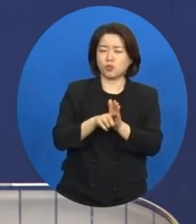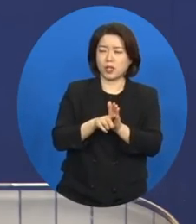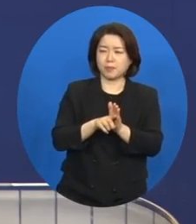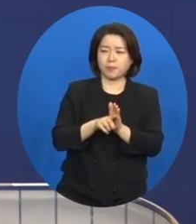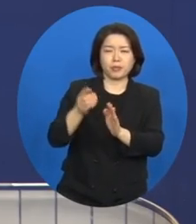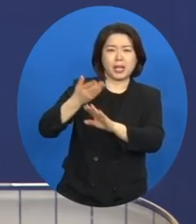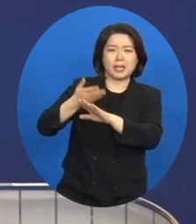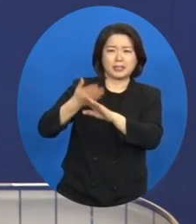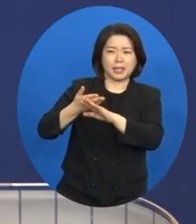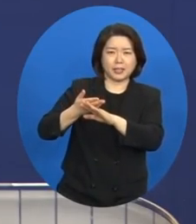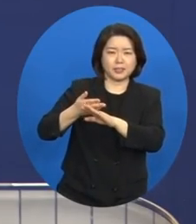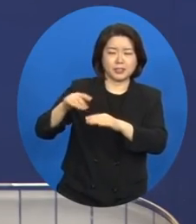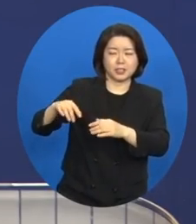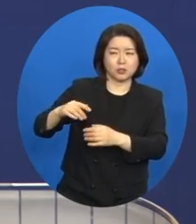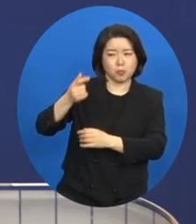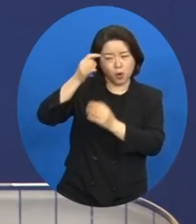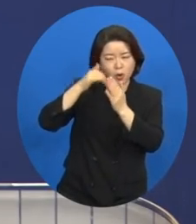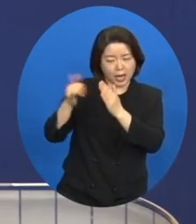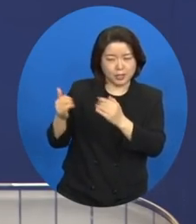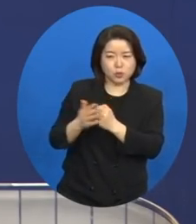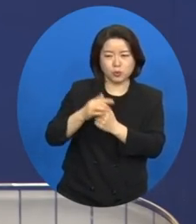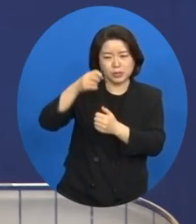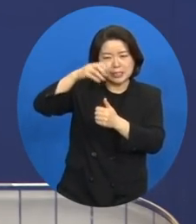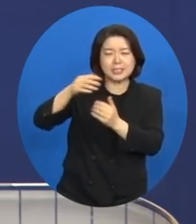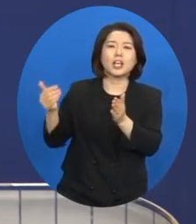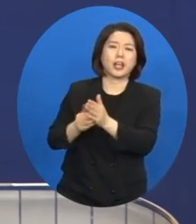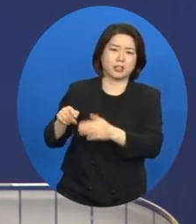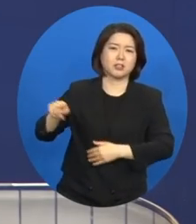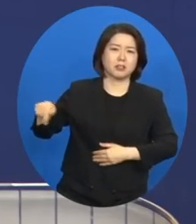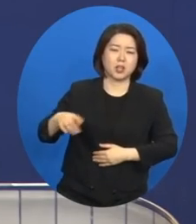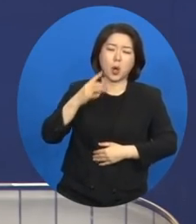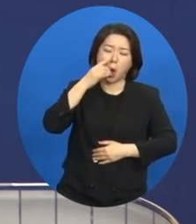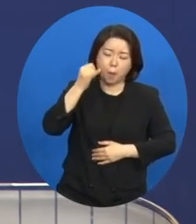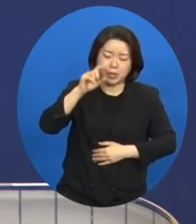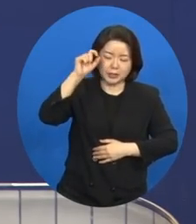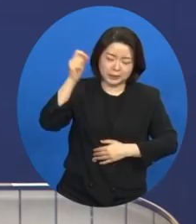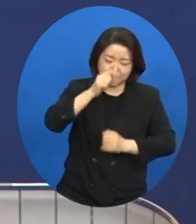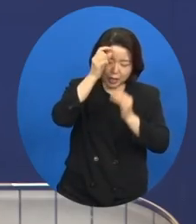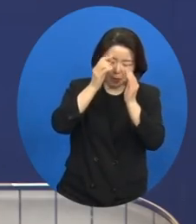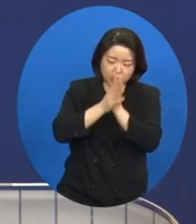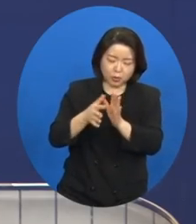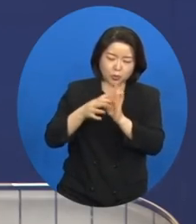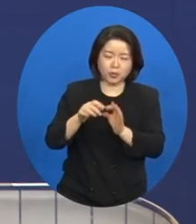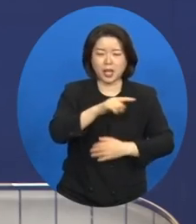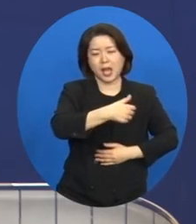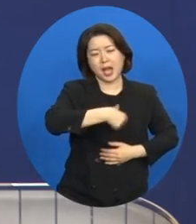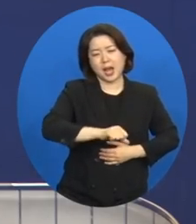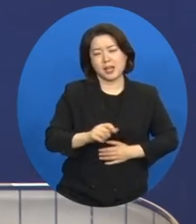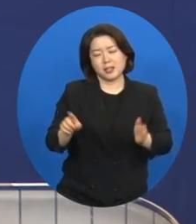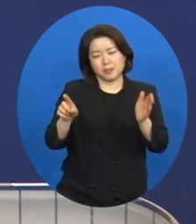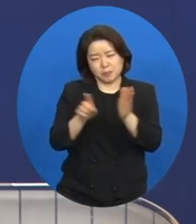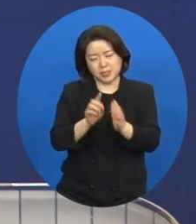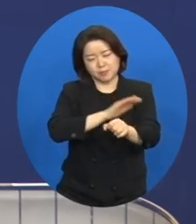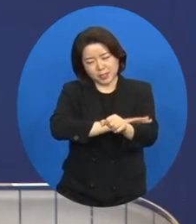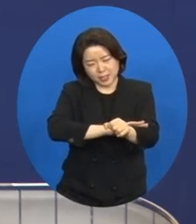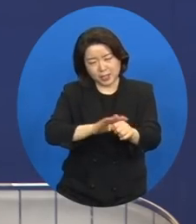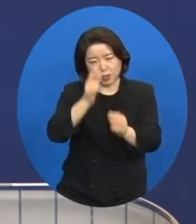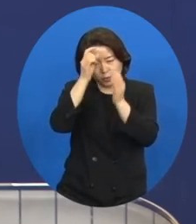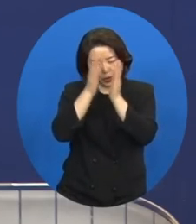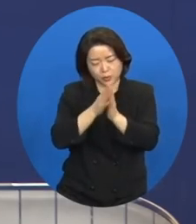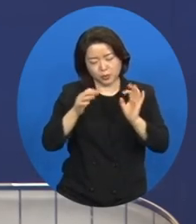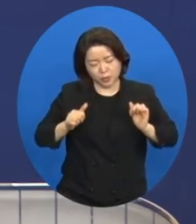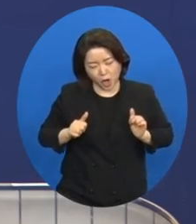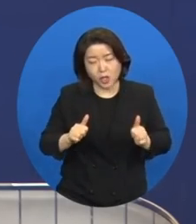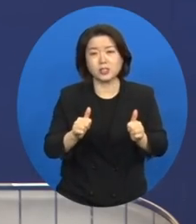가족들이 다 세례 교인입니다. 어머니가 이 아들을 위해서 참 새벽 기도를 통해서 아들이 믿기를 기도해 왔는데 어머니의